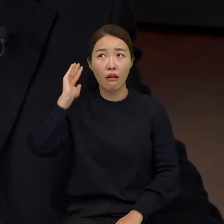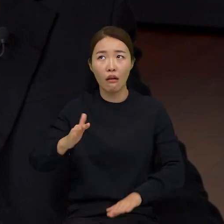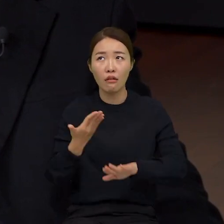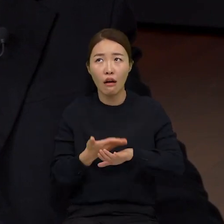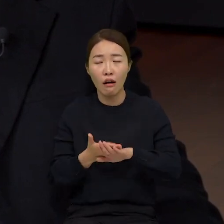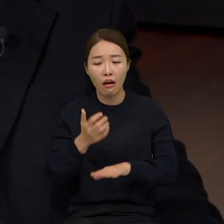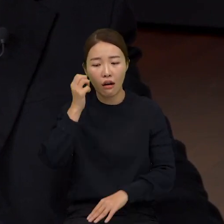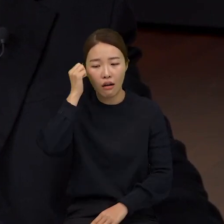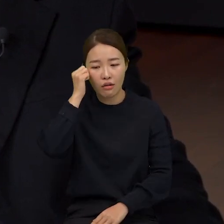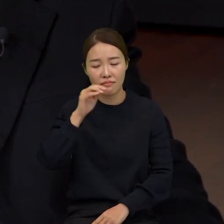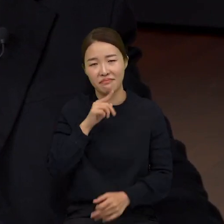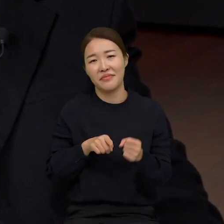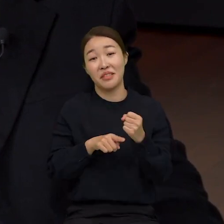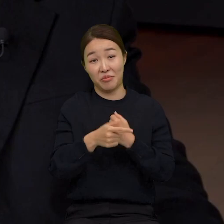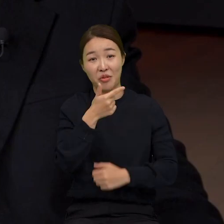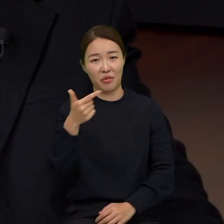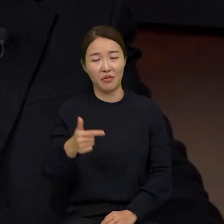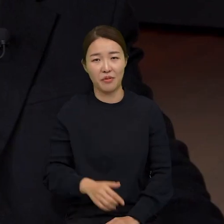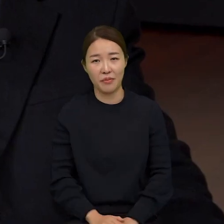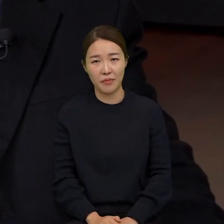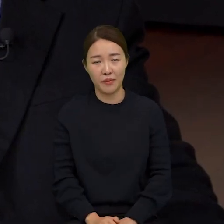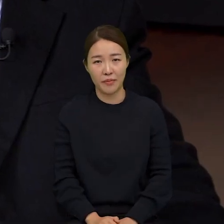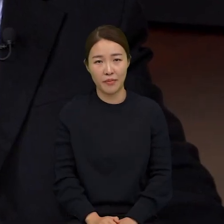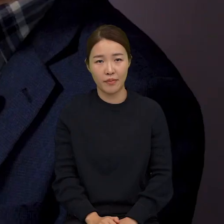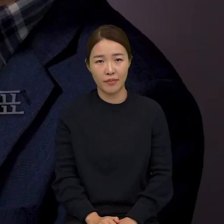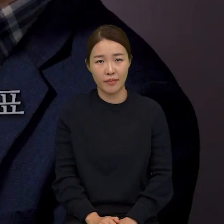그래서 더욱 의미가 있다고 생각합니다.